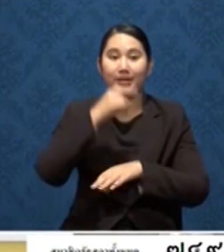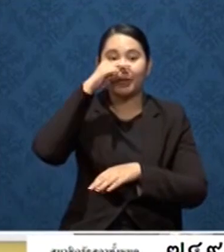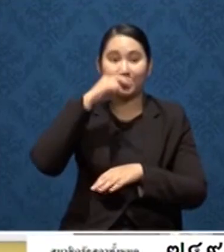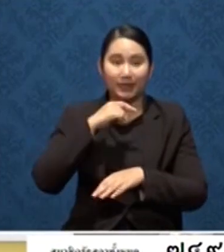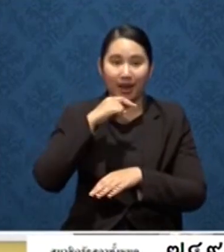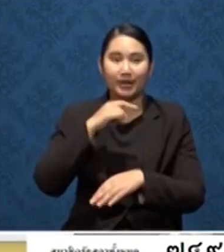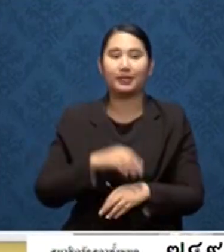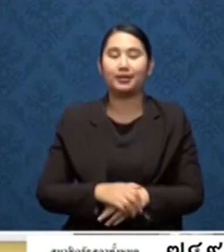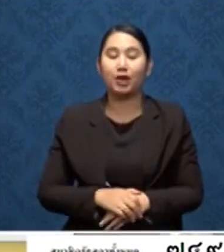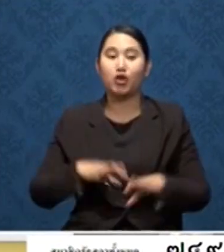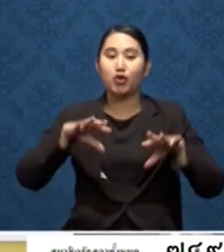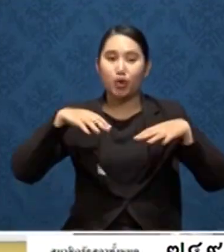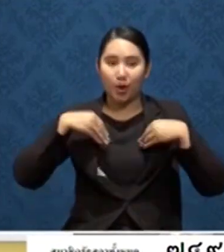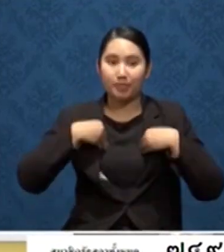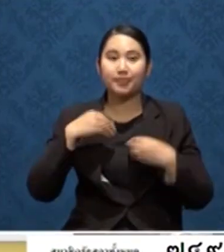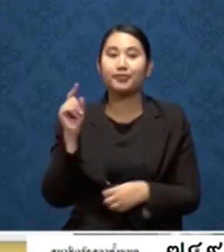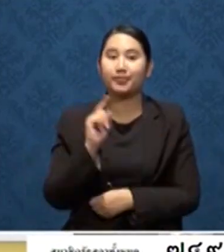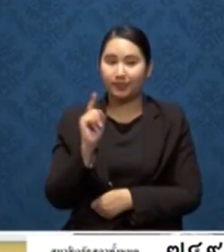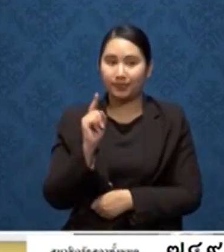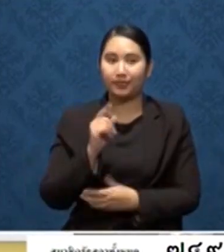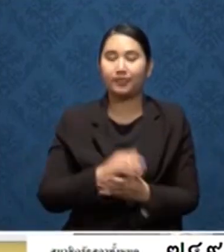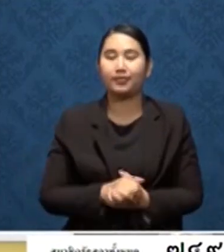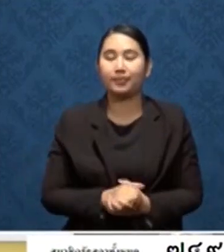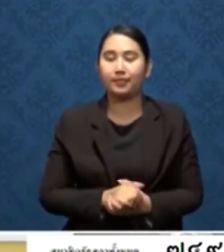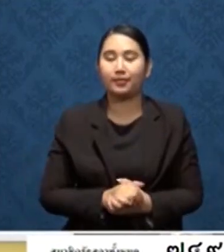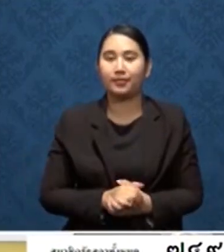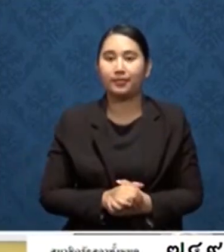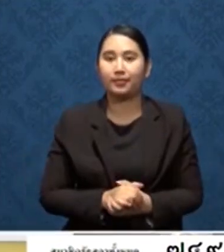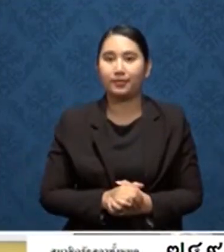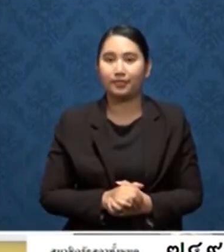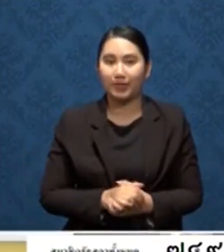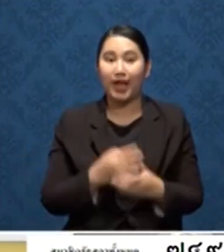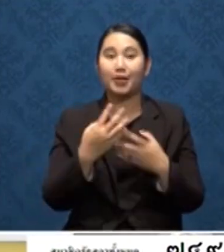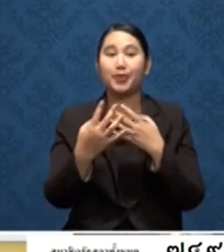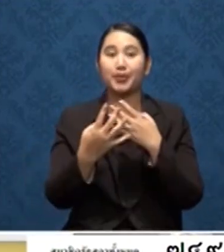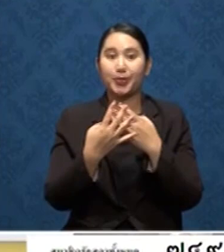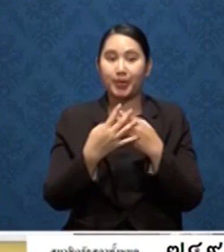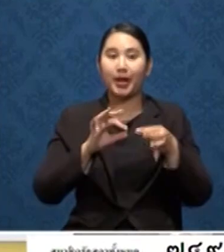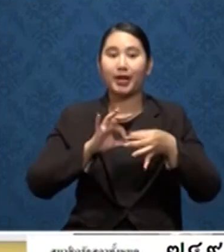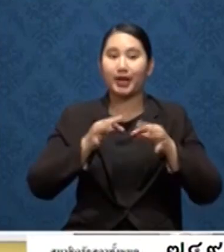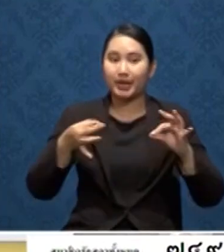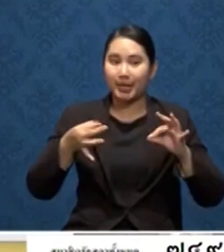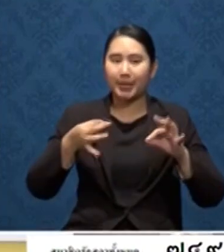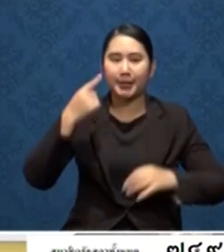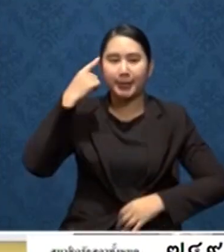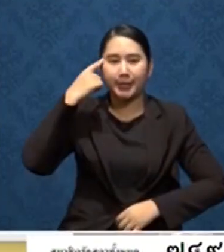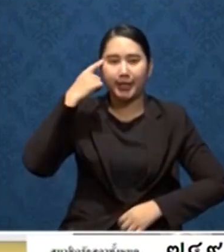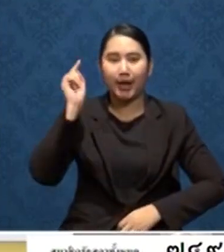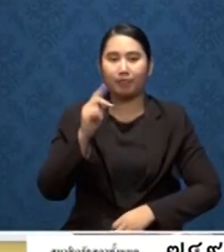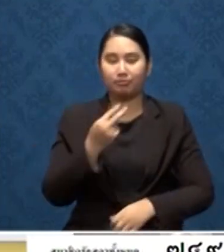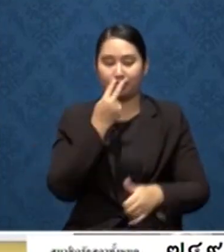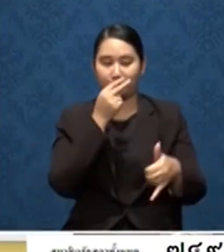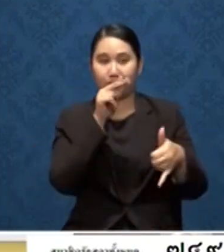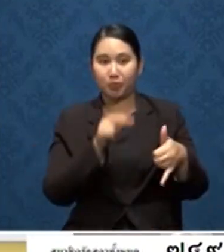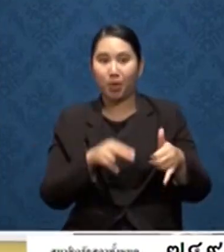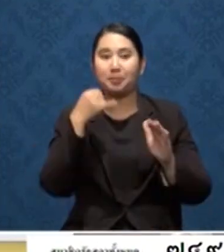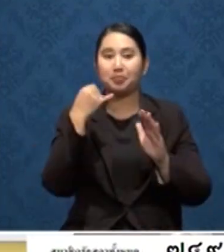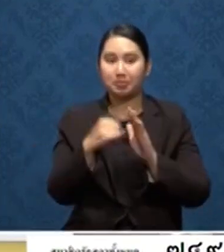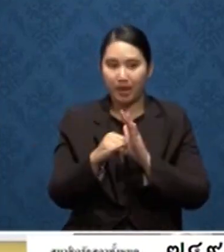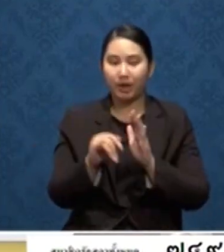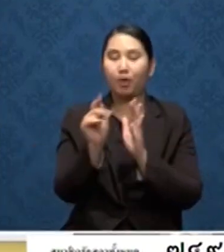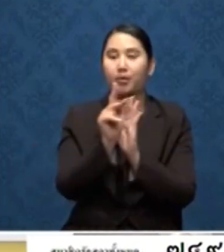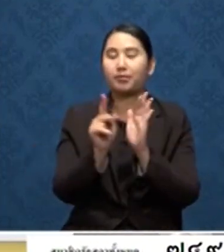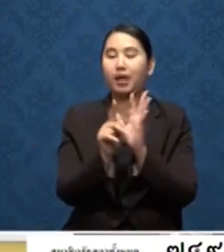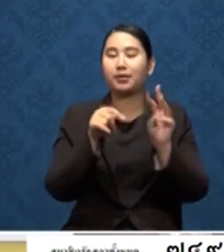ได้นั่นก็คือมีหลายกรณีครับที่ถูกดำเนินคดีหรือถูกตัดสินว่าเป็นการกระทำความผิดตามฐานกฎหมาย